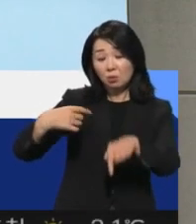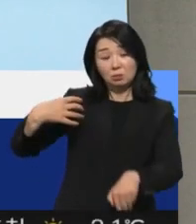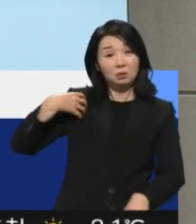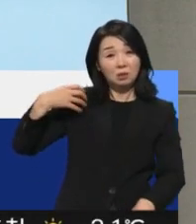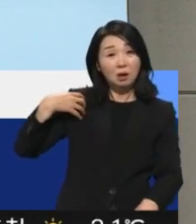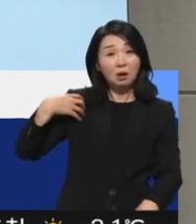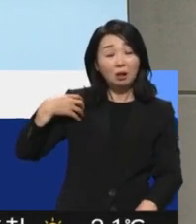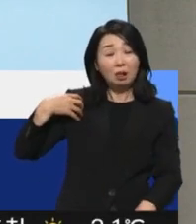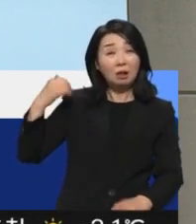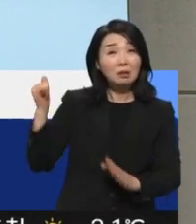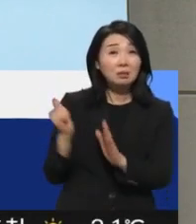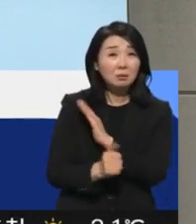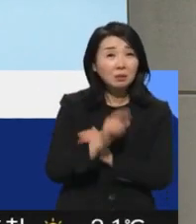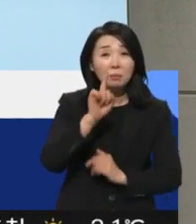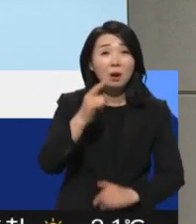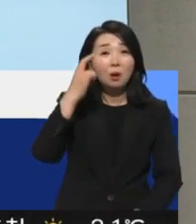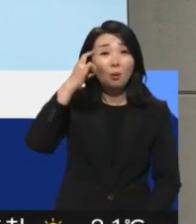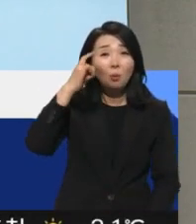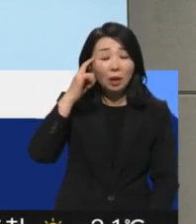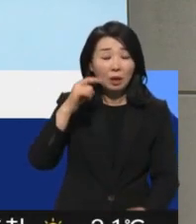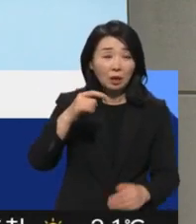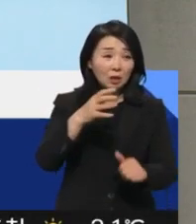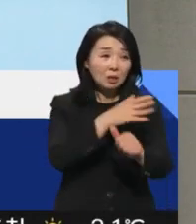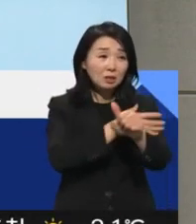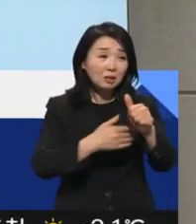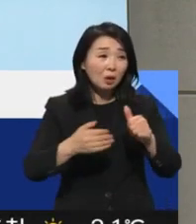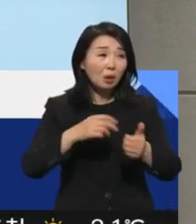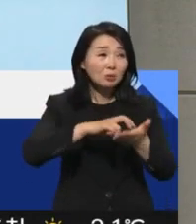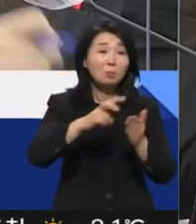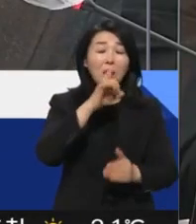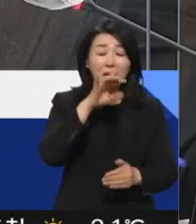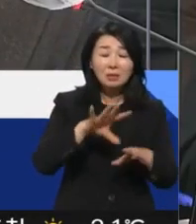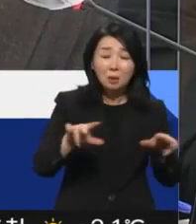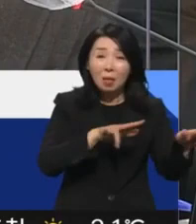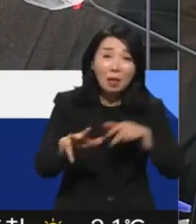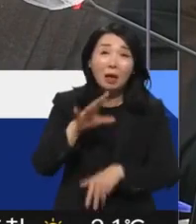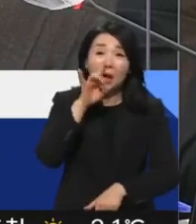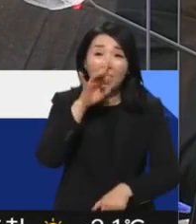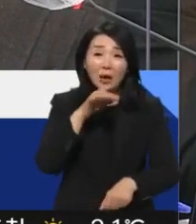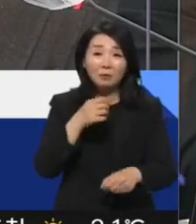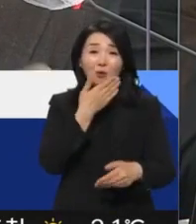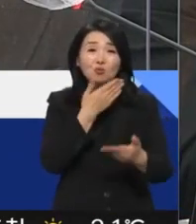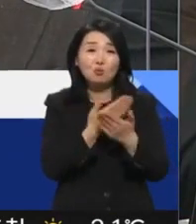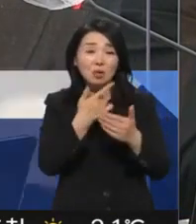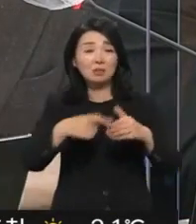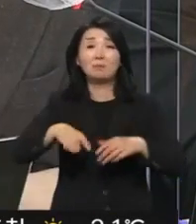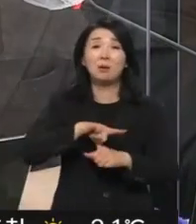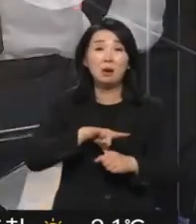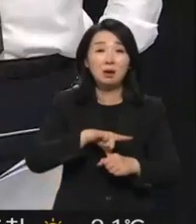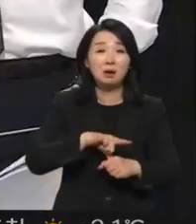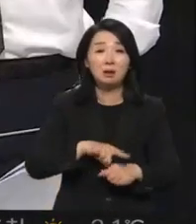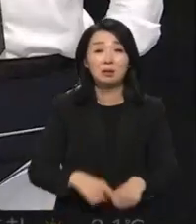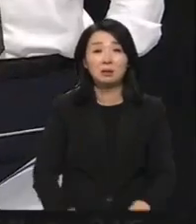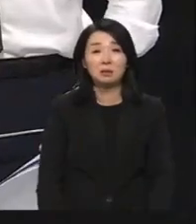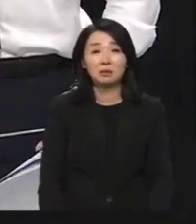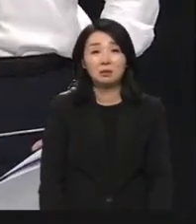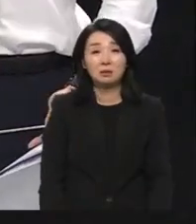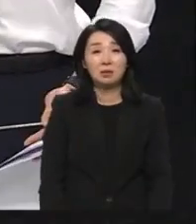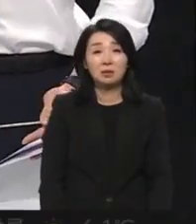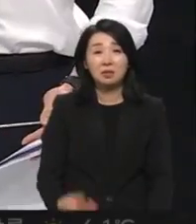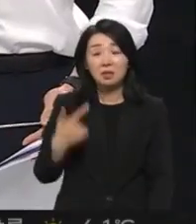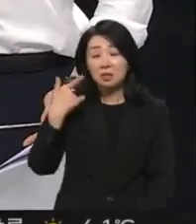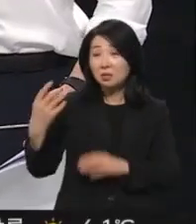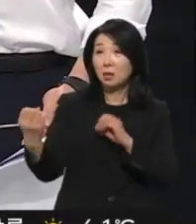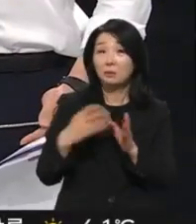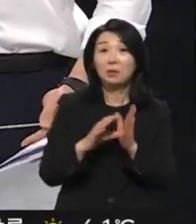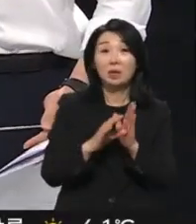총체적으로 실패했다라고 단언합니다. 왜? 상황 전파가 안 되고 초동 대응이 안 되고 골든타임이 놓쳤습니다. 이 질답